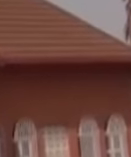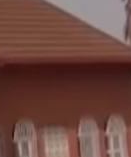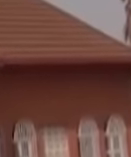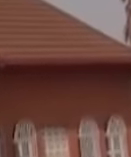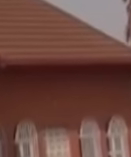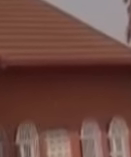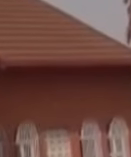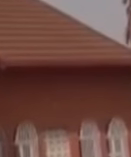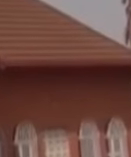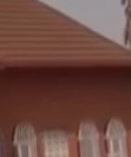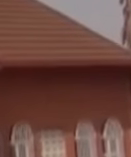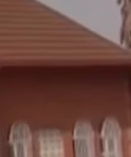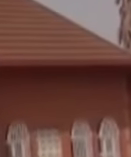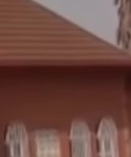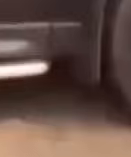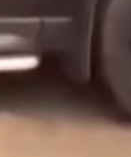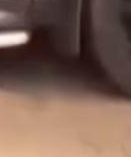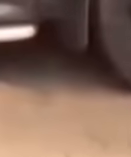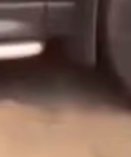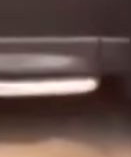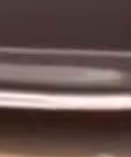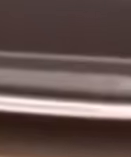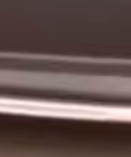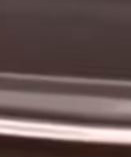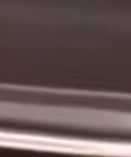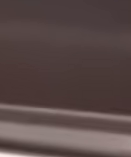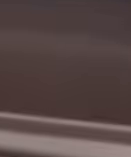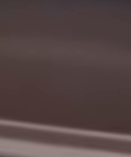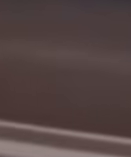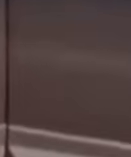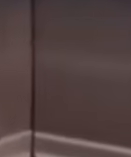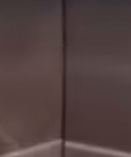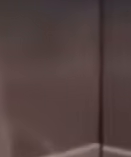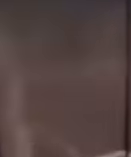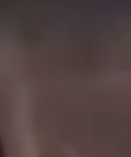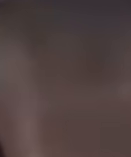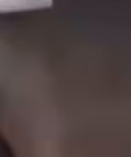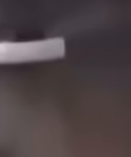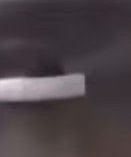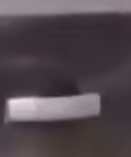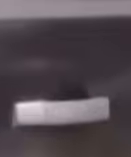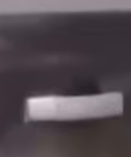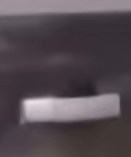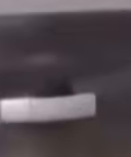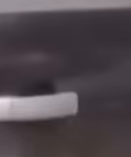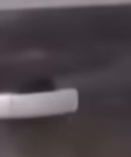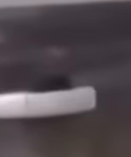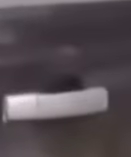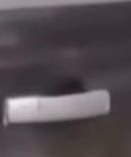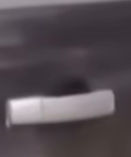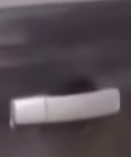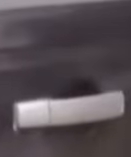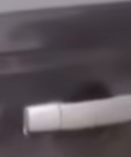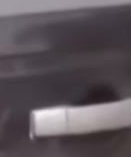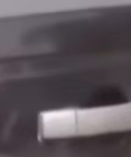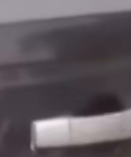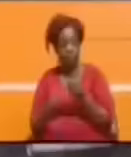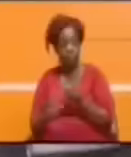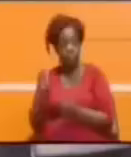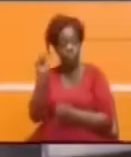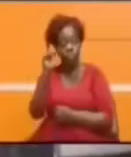Abakungu bazombadde ab'oluganda bakona emikwano beetayo mu mmisa y'okusabira omubiri gwa Rita Namirembe Muwonge muwala wa Dr. Sarah Nkonge